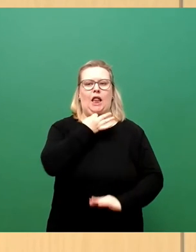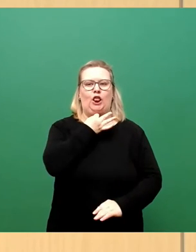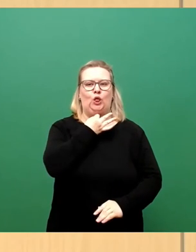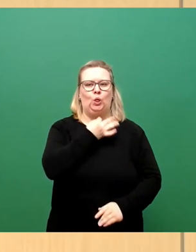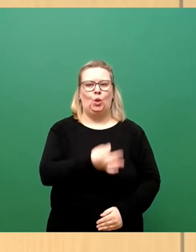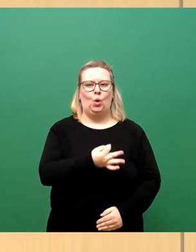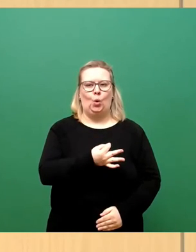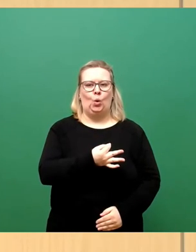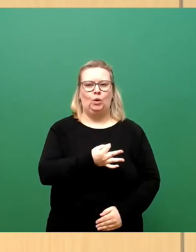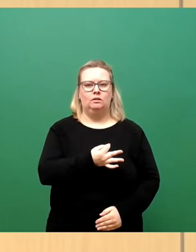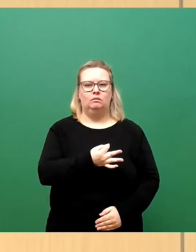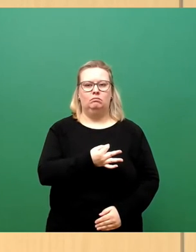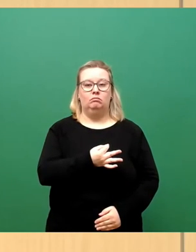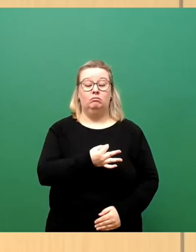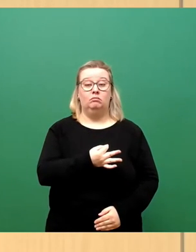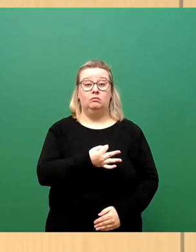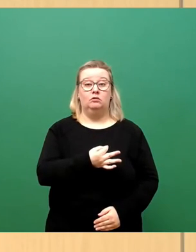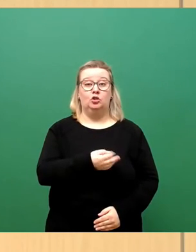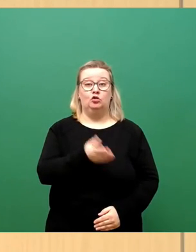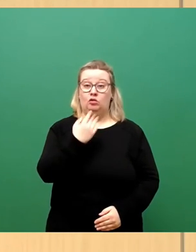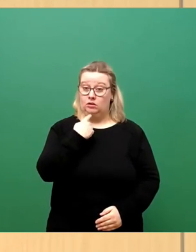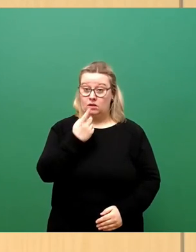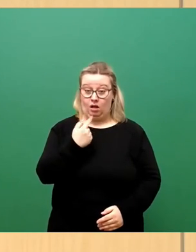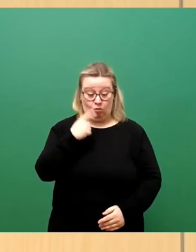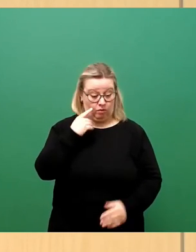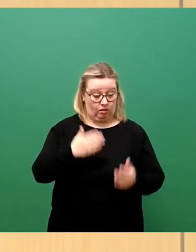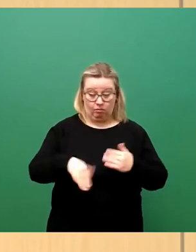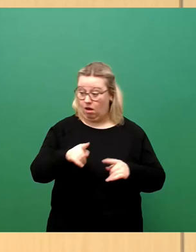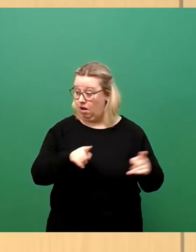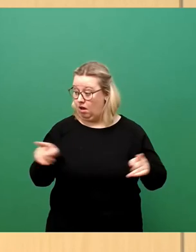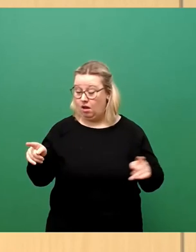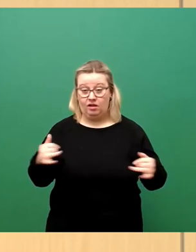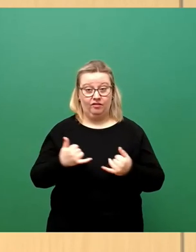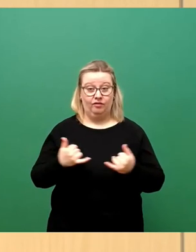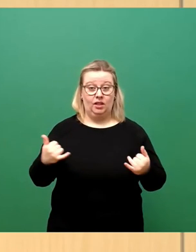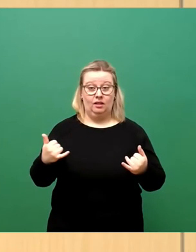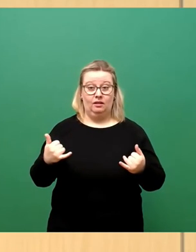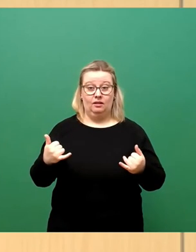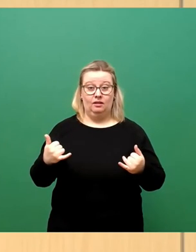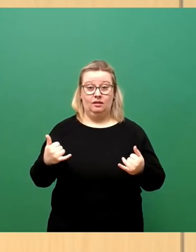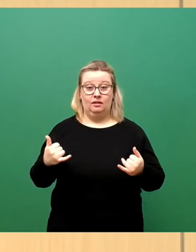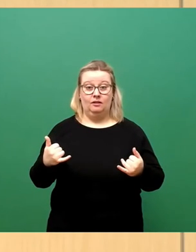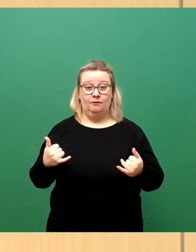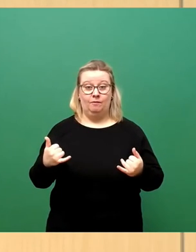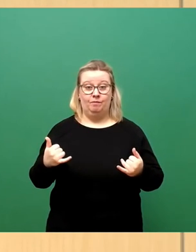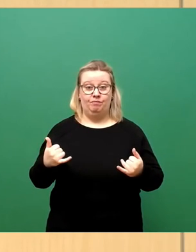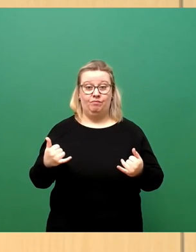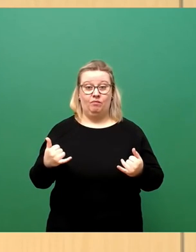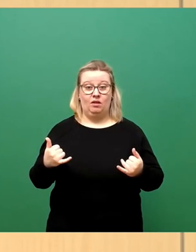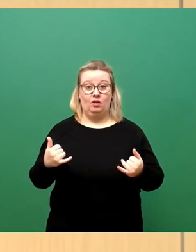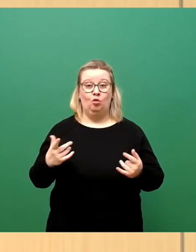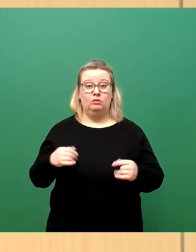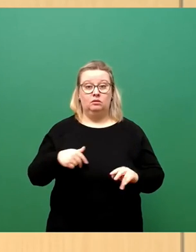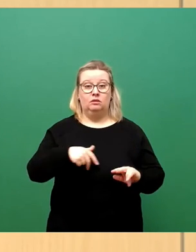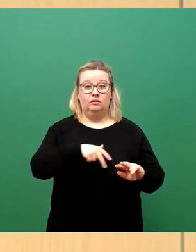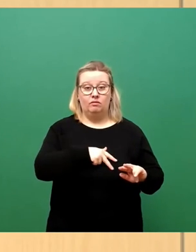Sie haben es öfters dargestellt, wie die Mehrheitsverhältnisse sind, und es wurde klar herausgearbeitet, dass der springende Punkt